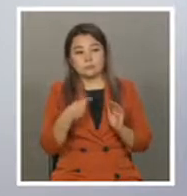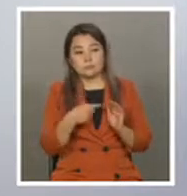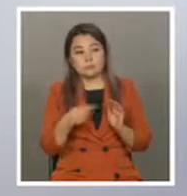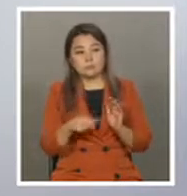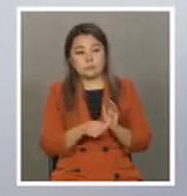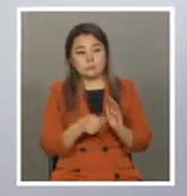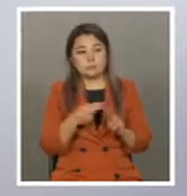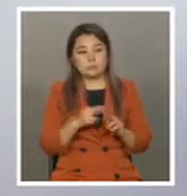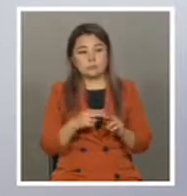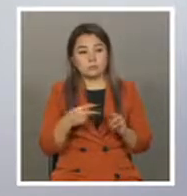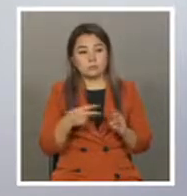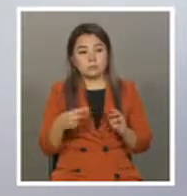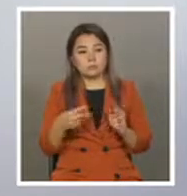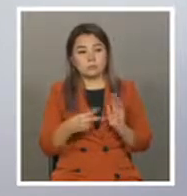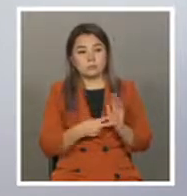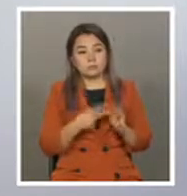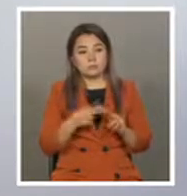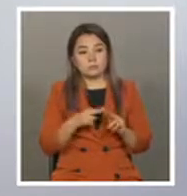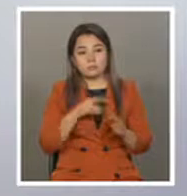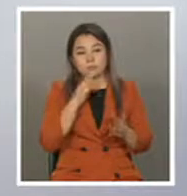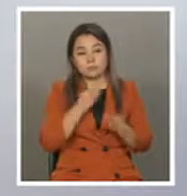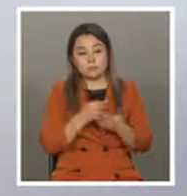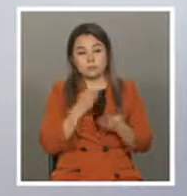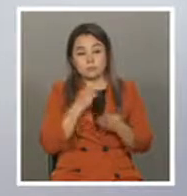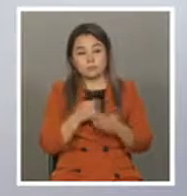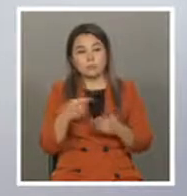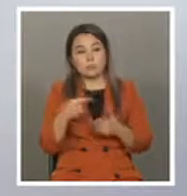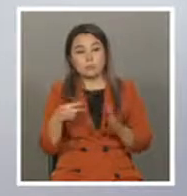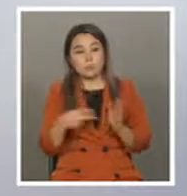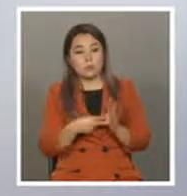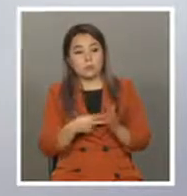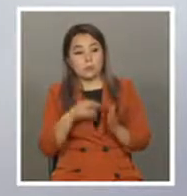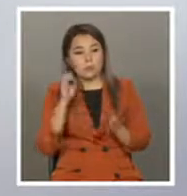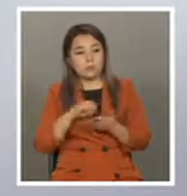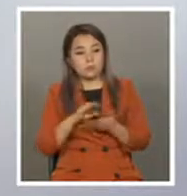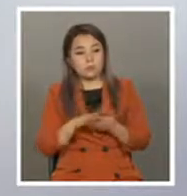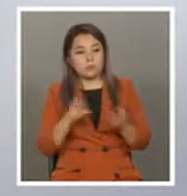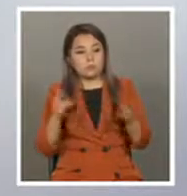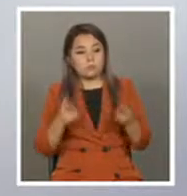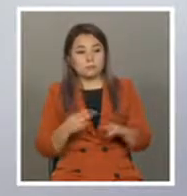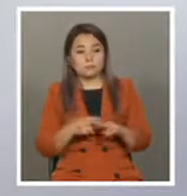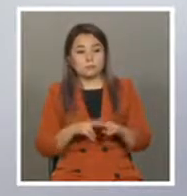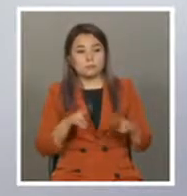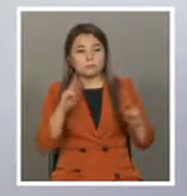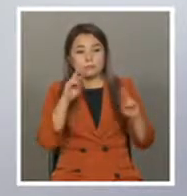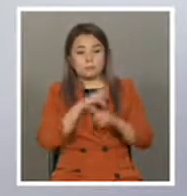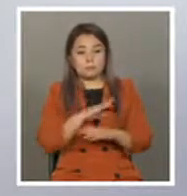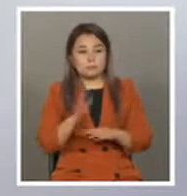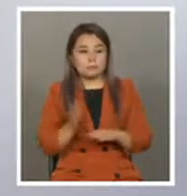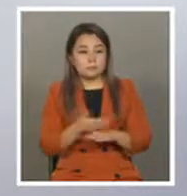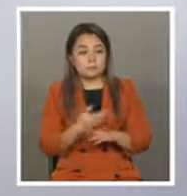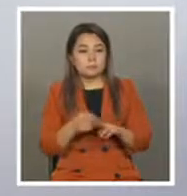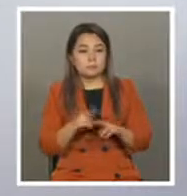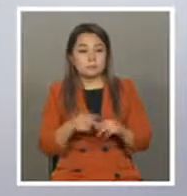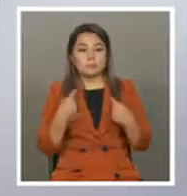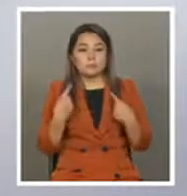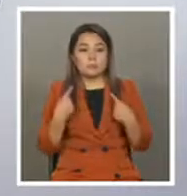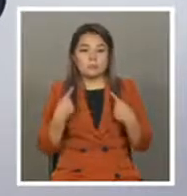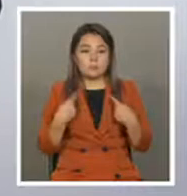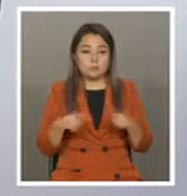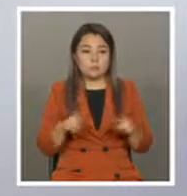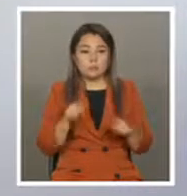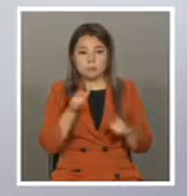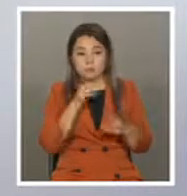минус 8 шығады. Бізге минус 7 шығатын сандар керек. Олай болса, минус 2 мен минус 6 біздің теңдеуіміздің түбірлері